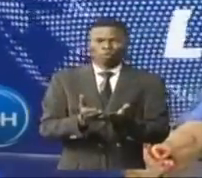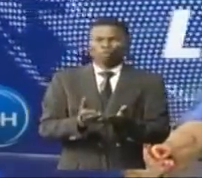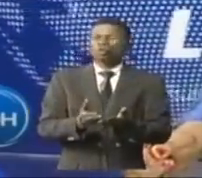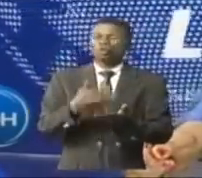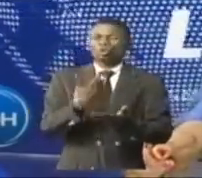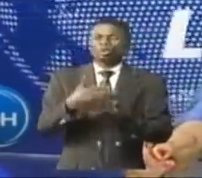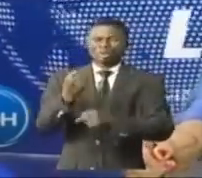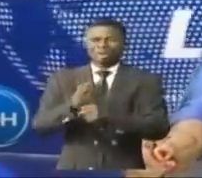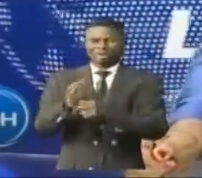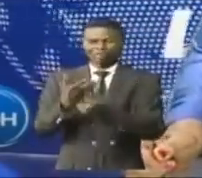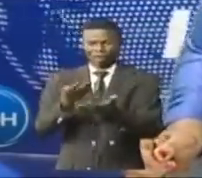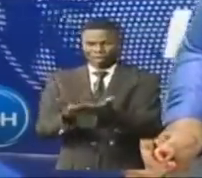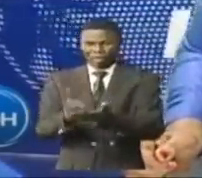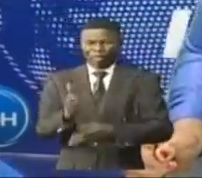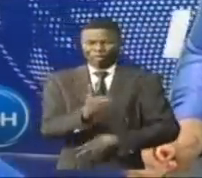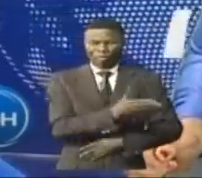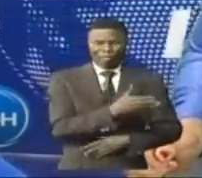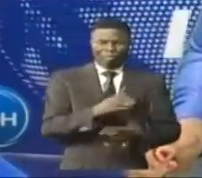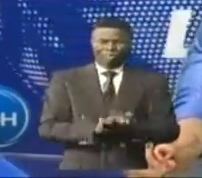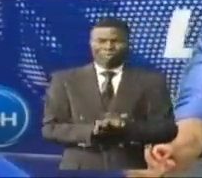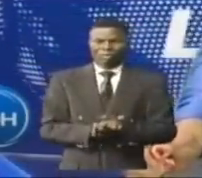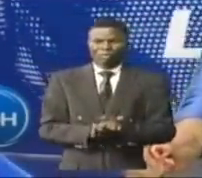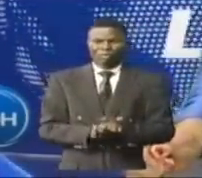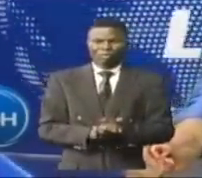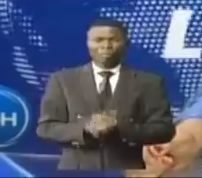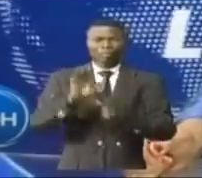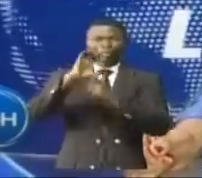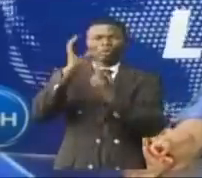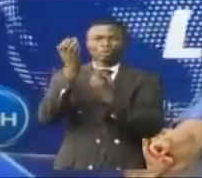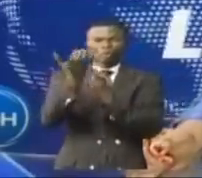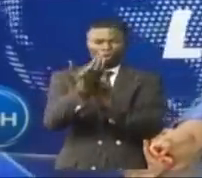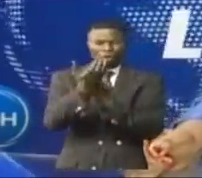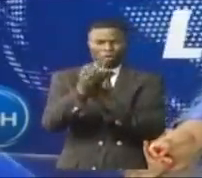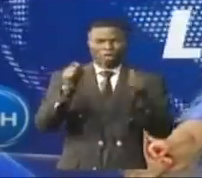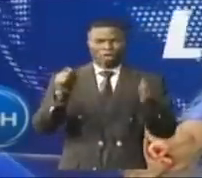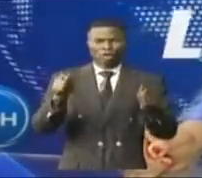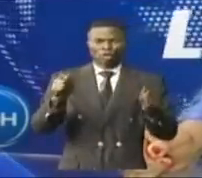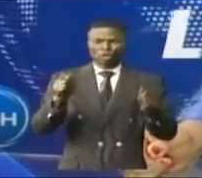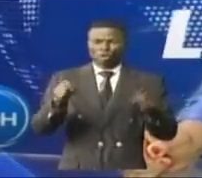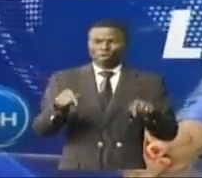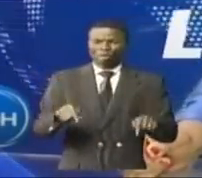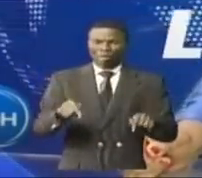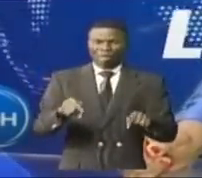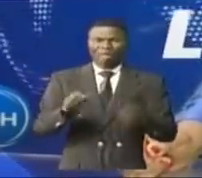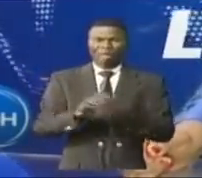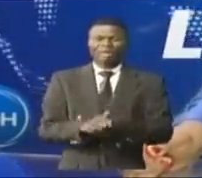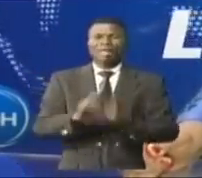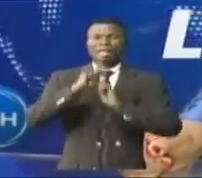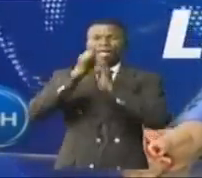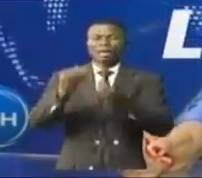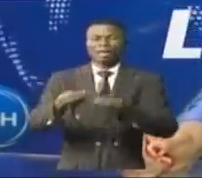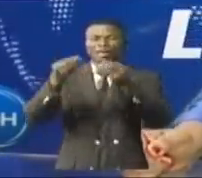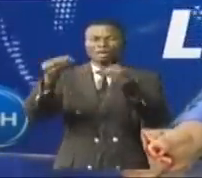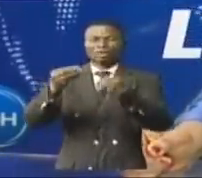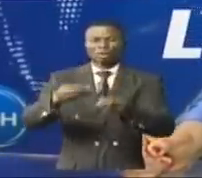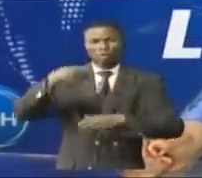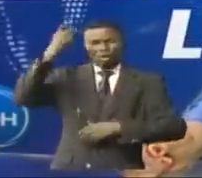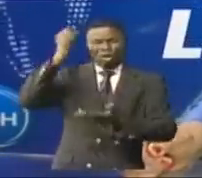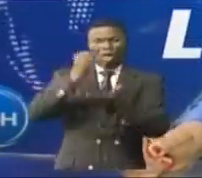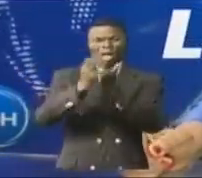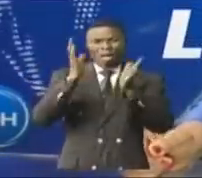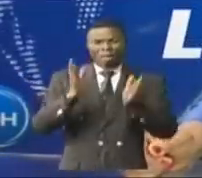nature. Une note de culture dans cette édition d'information, des prix ont été remis aux diplomates et à